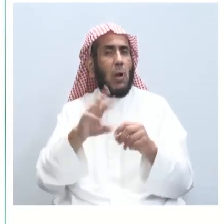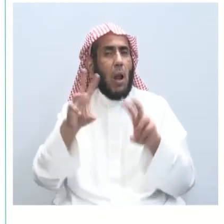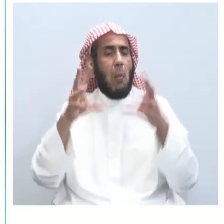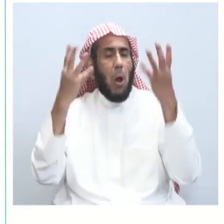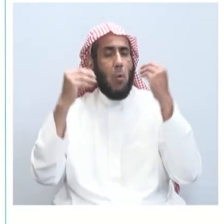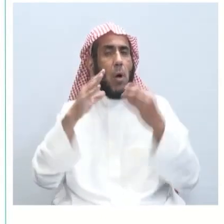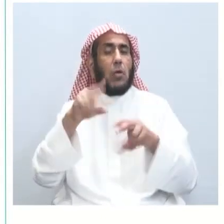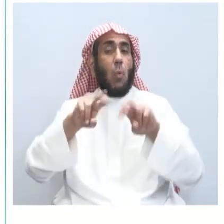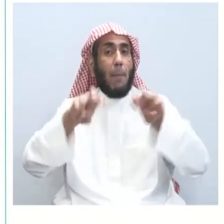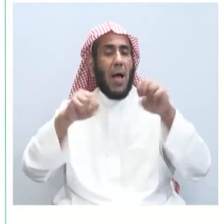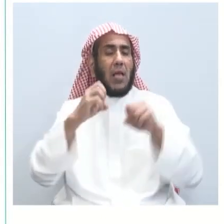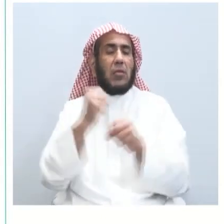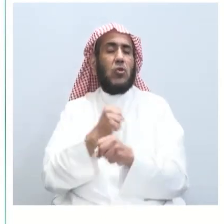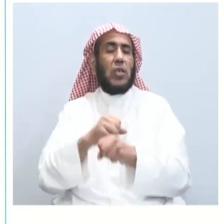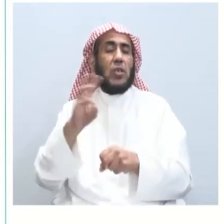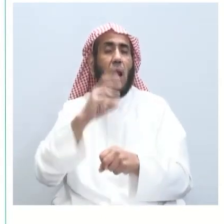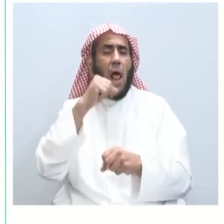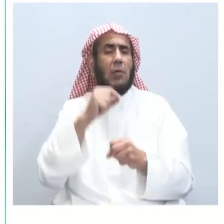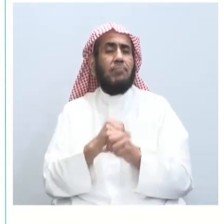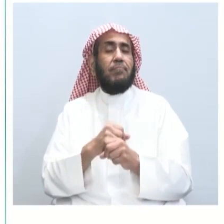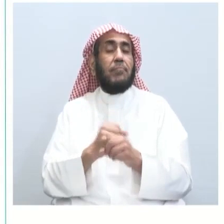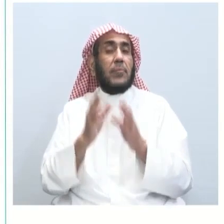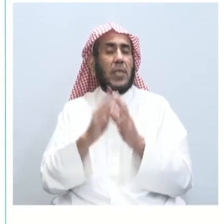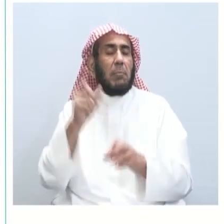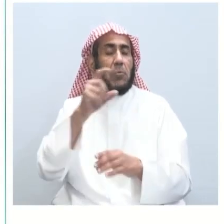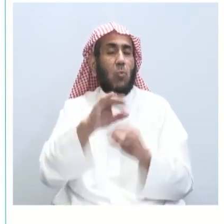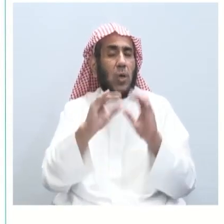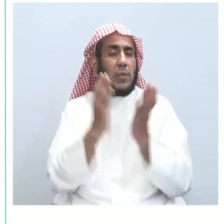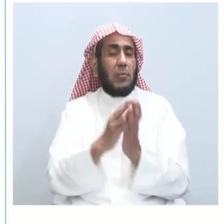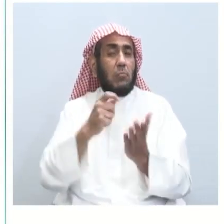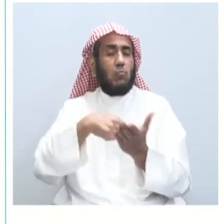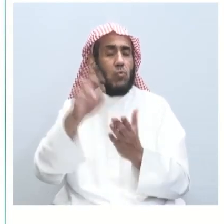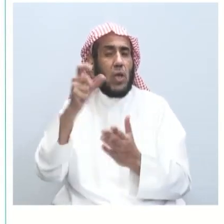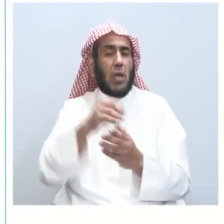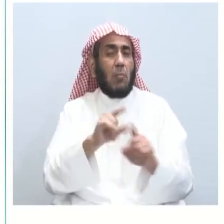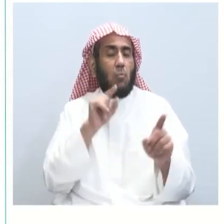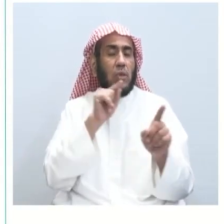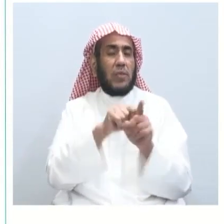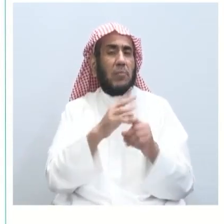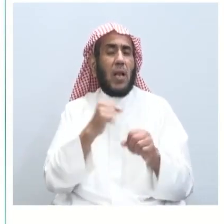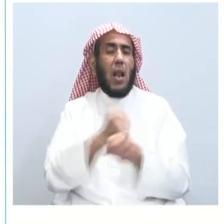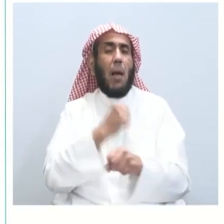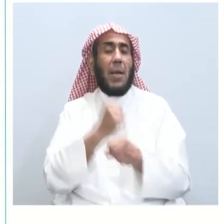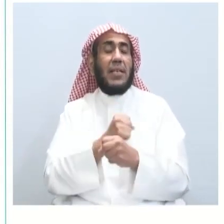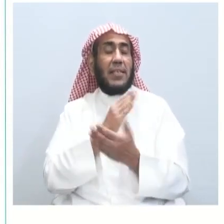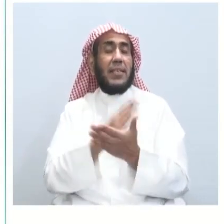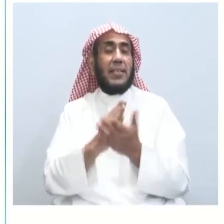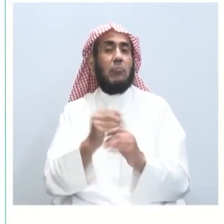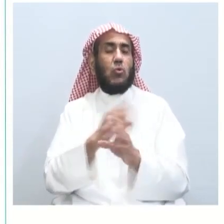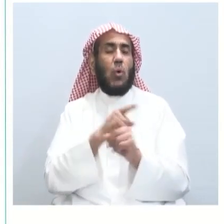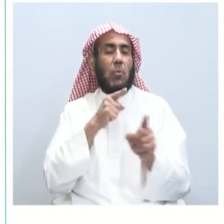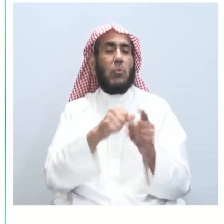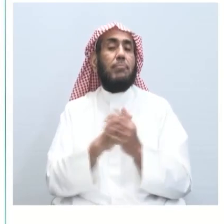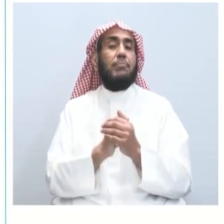الشركه التي يجب ان تحدد الشركه او تحديد مجموعات معينه مستهلكين مراد استهدافهم خلال عمليه تقسيم السوق